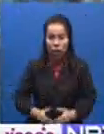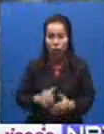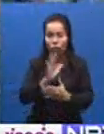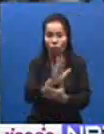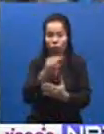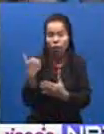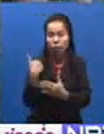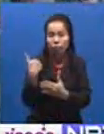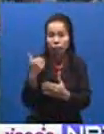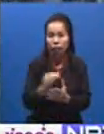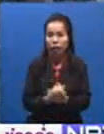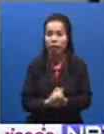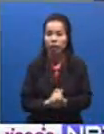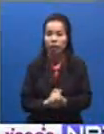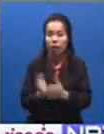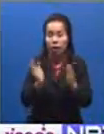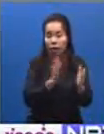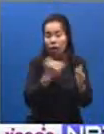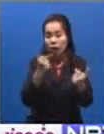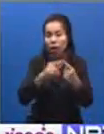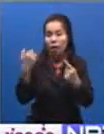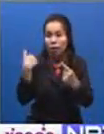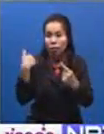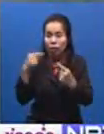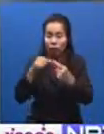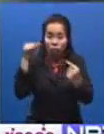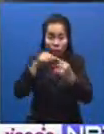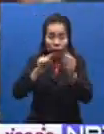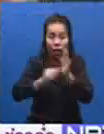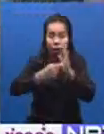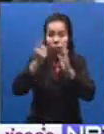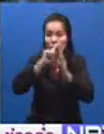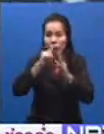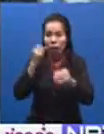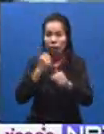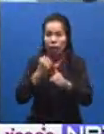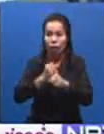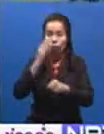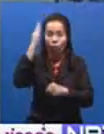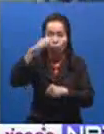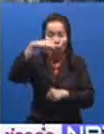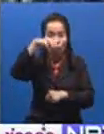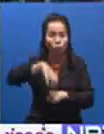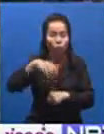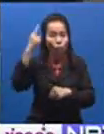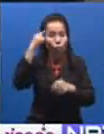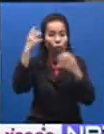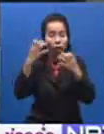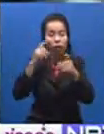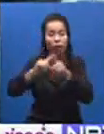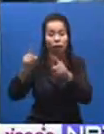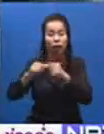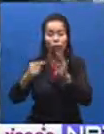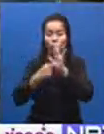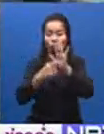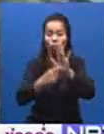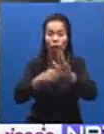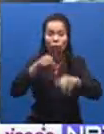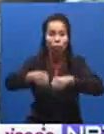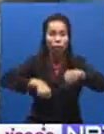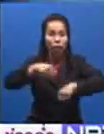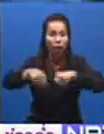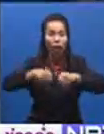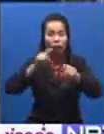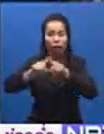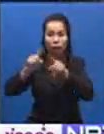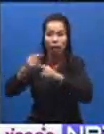วหินนอกจากนี้ยังหวังให้เป็นจุดเริ่มต้นในการสร้างเมืองหัวหินให้เป็นเมืองแห่งการปั่นจักรยานรวมไปถึงการเส